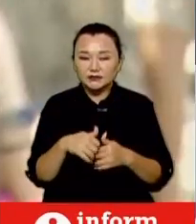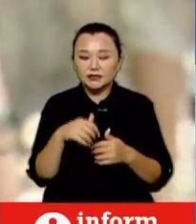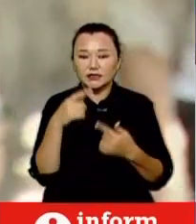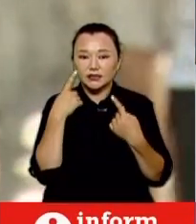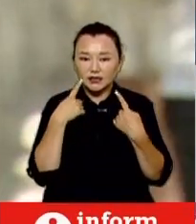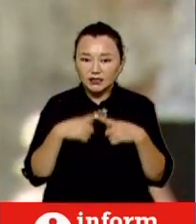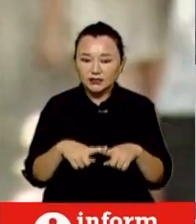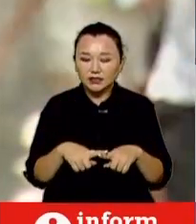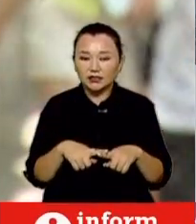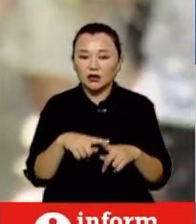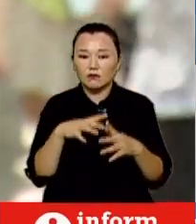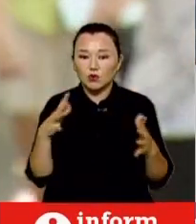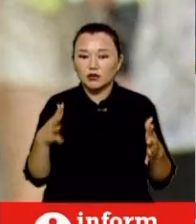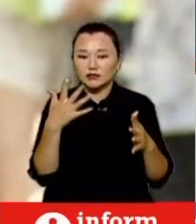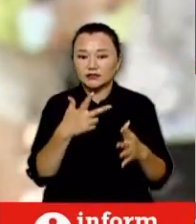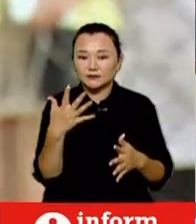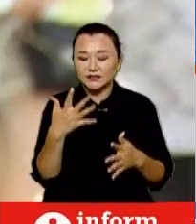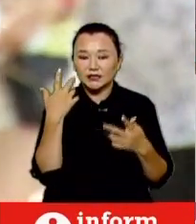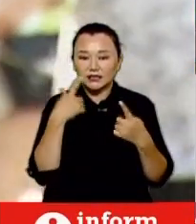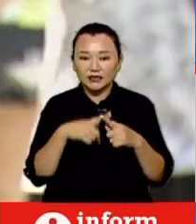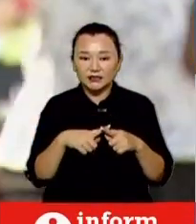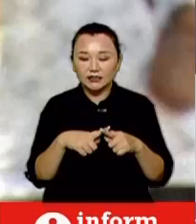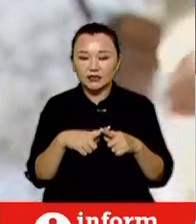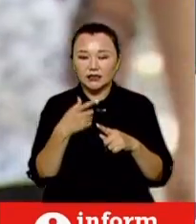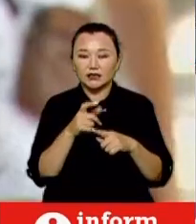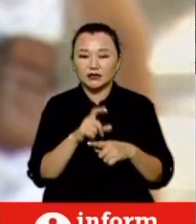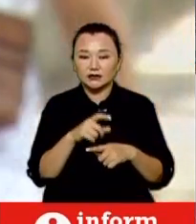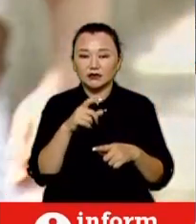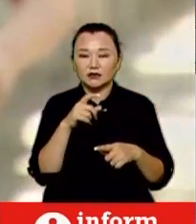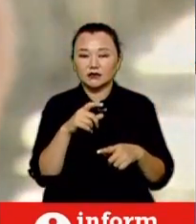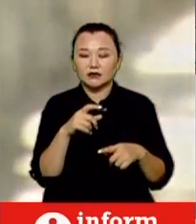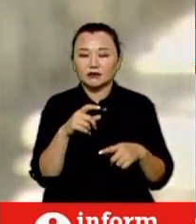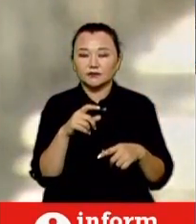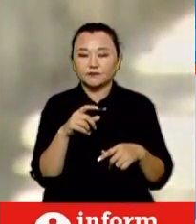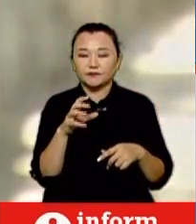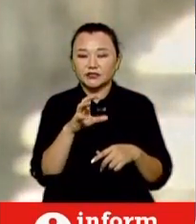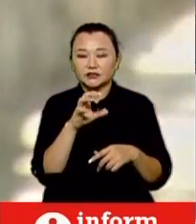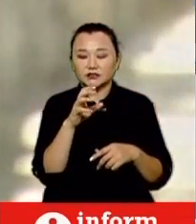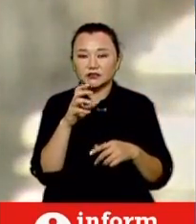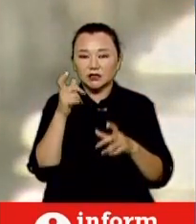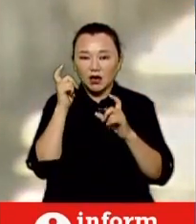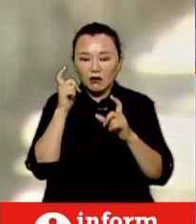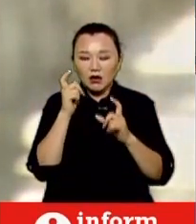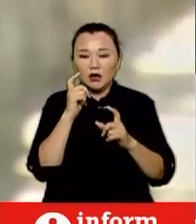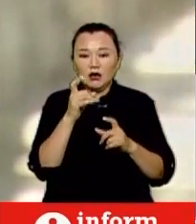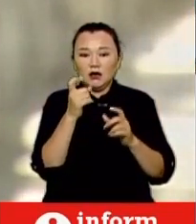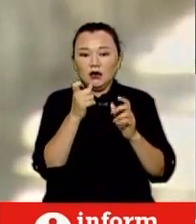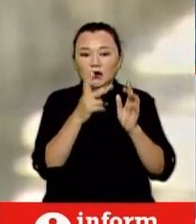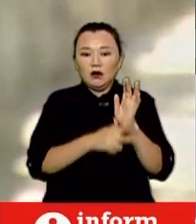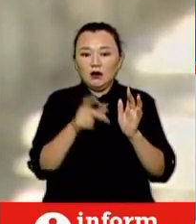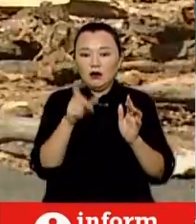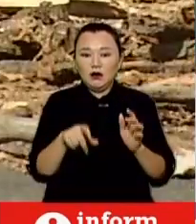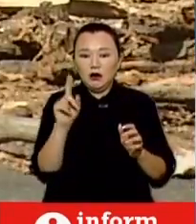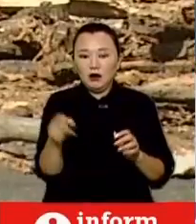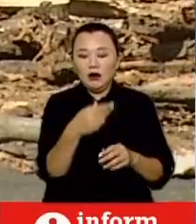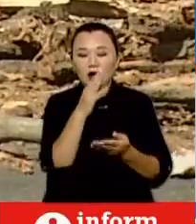техники более 35 техники. Это автовышки, самосвалы. И более 180 человек задействовано